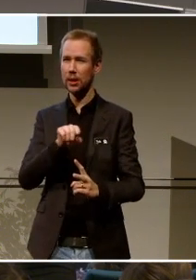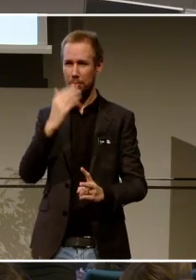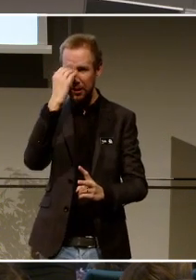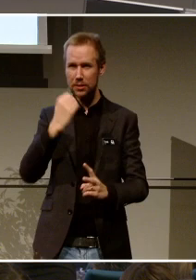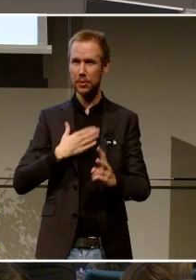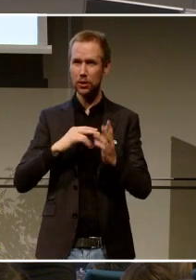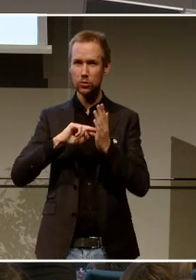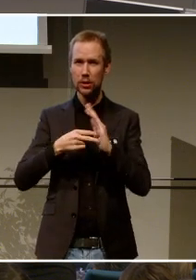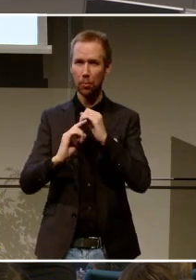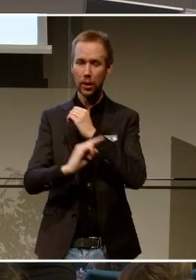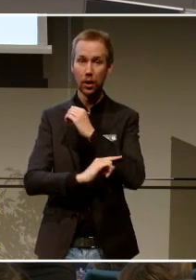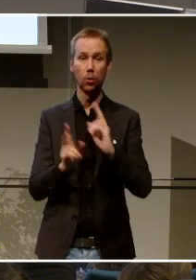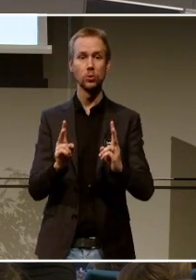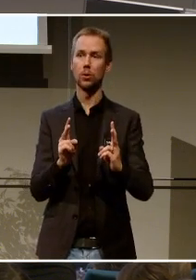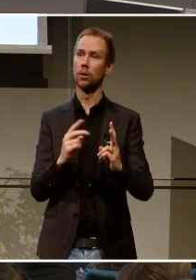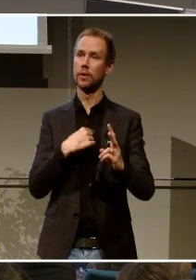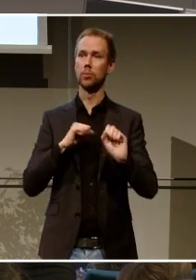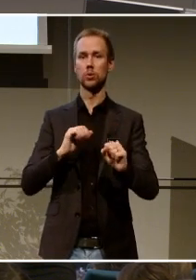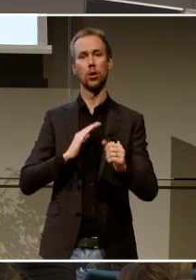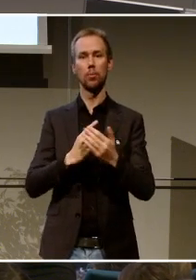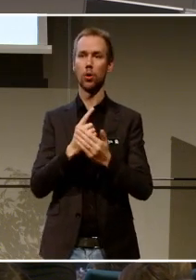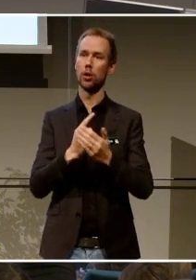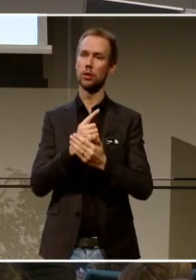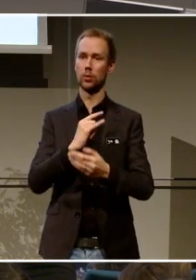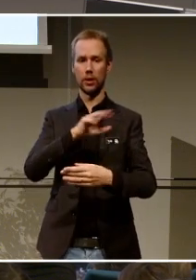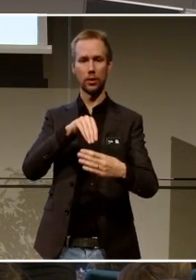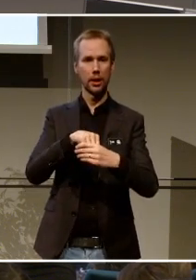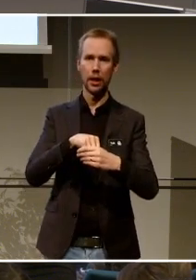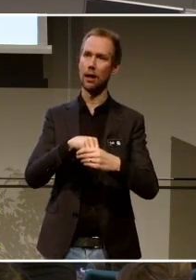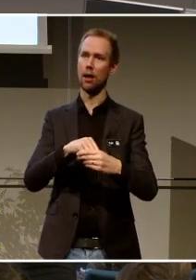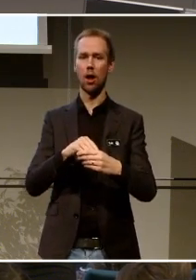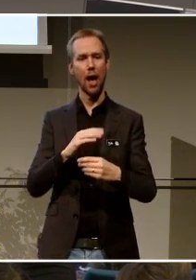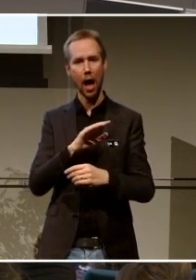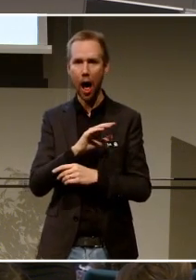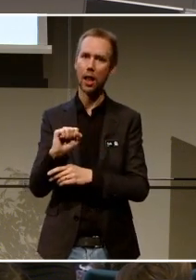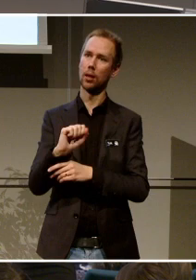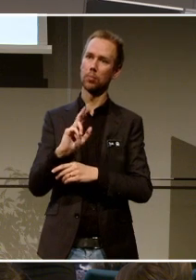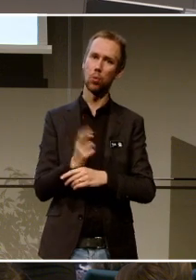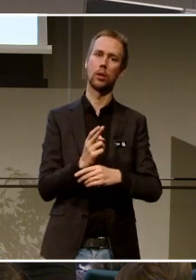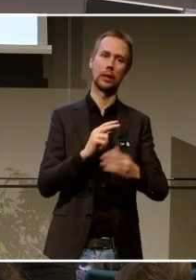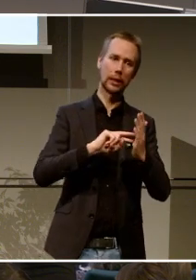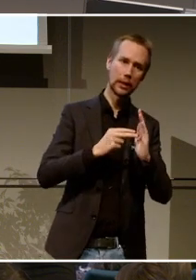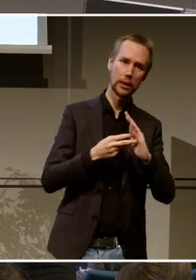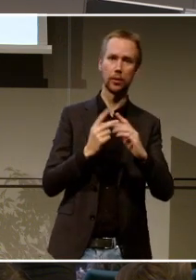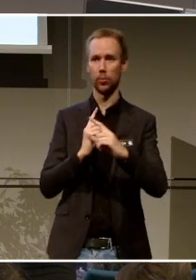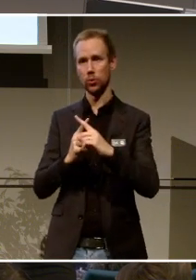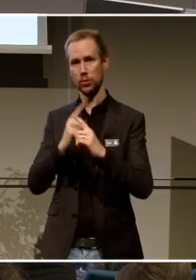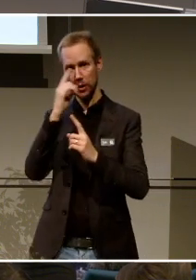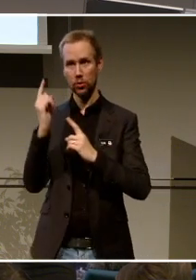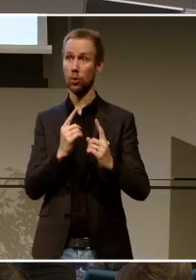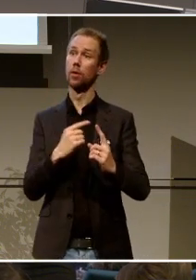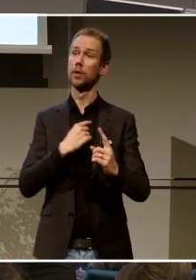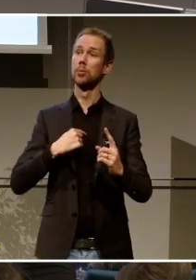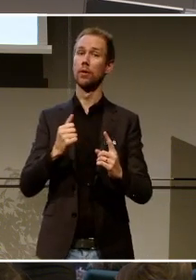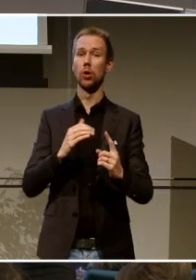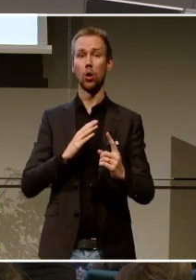Och vi måste kunna inkludera alla andra aktörer, både tekniken och människorna. Och här måste vi ha en kompetens